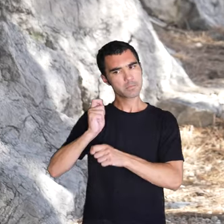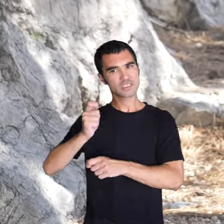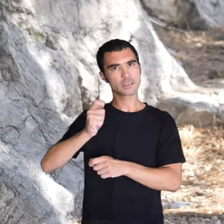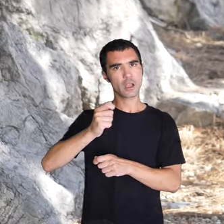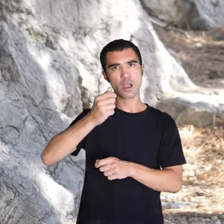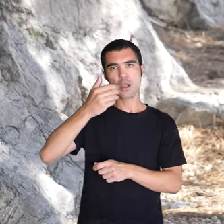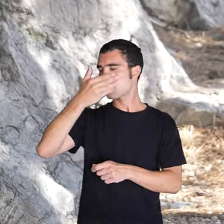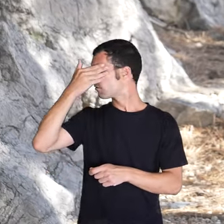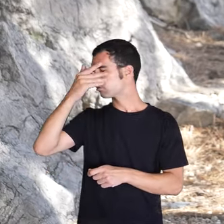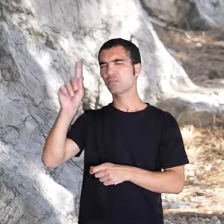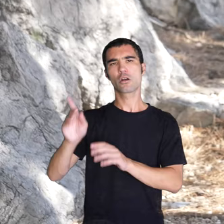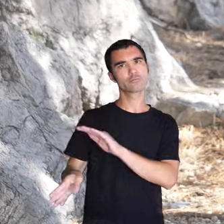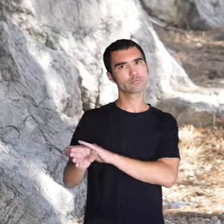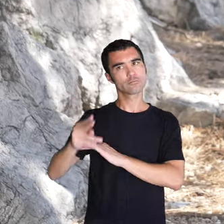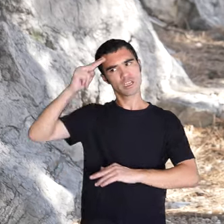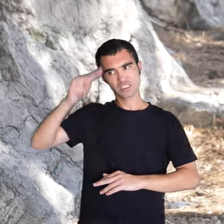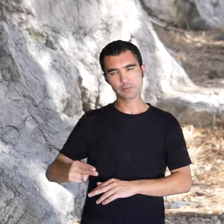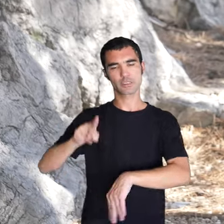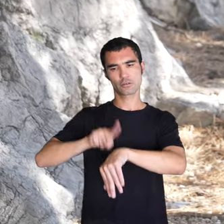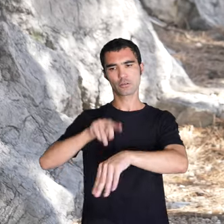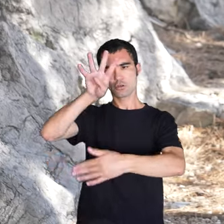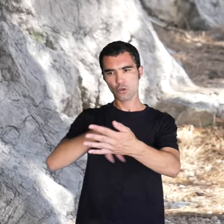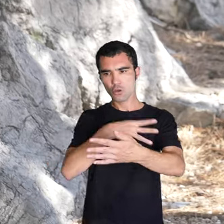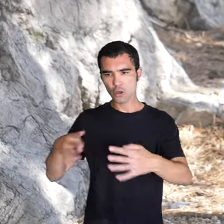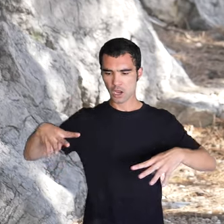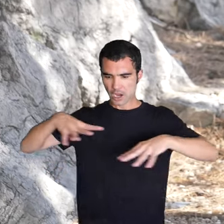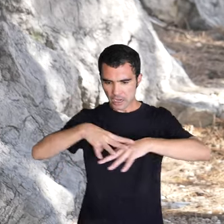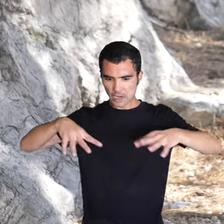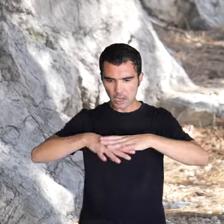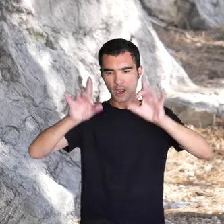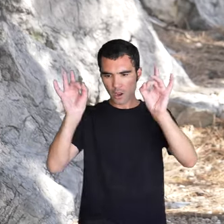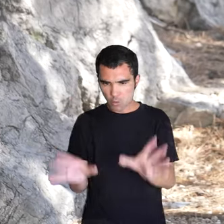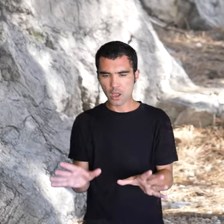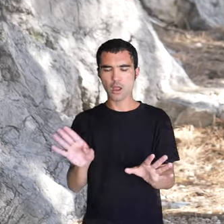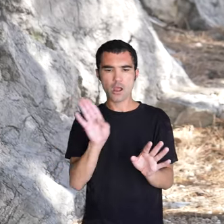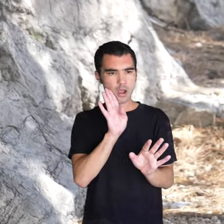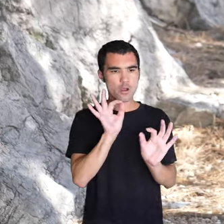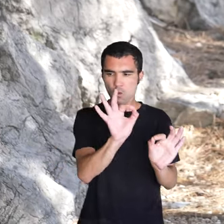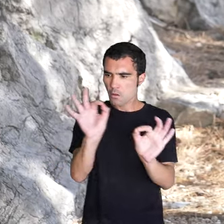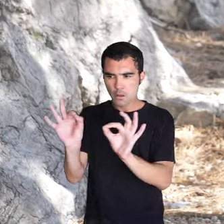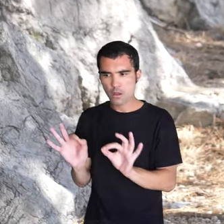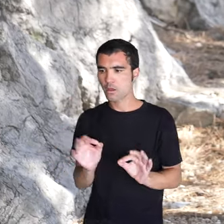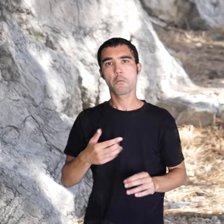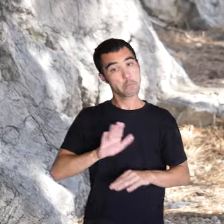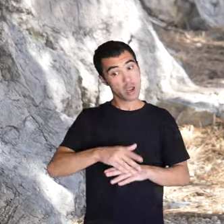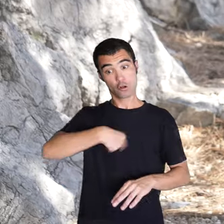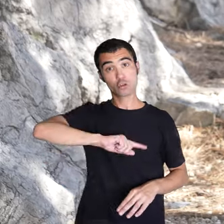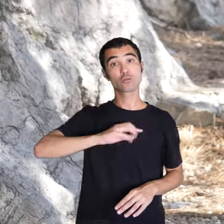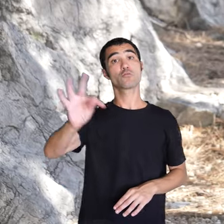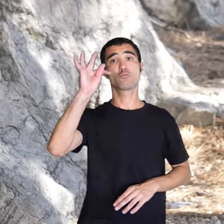pesca, sempre respectant els horaris, fins i tot les mateixes xarxes. Per nosaltres és un avantatge.